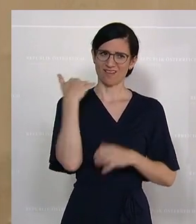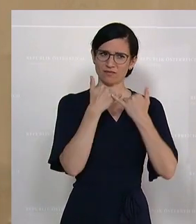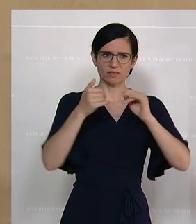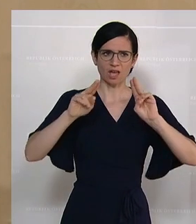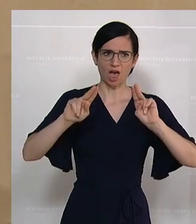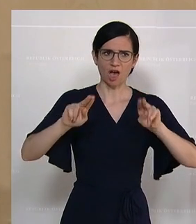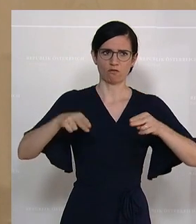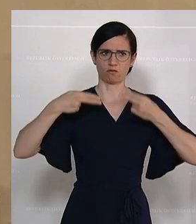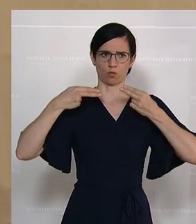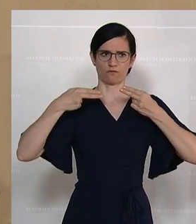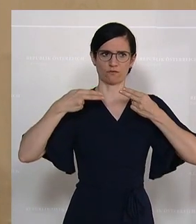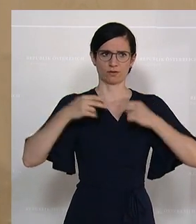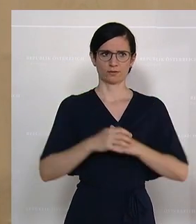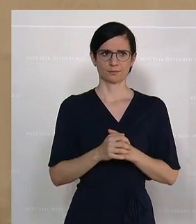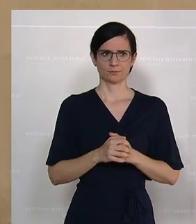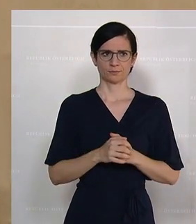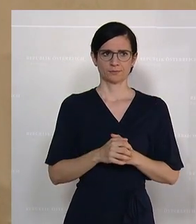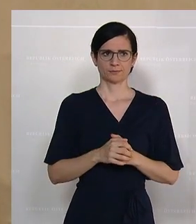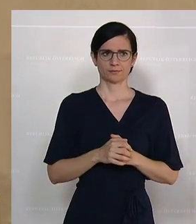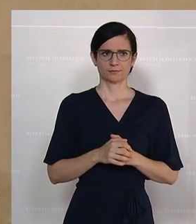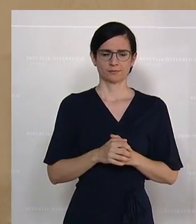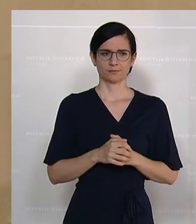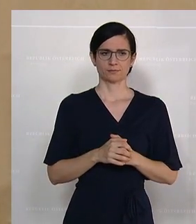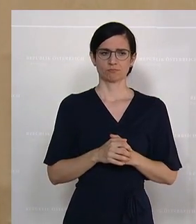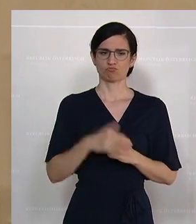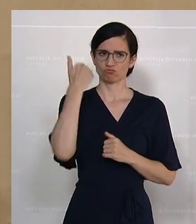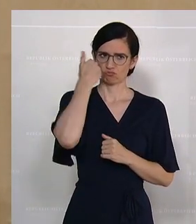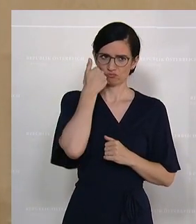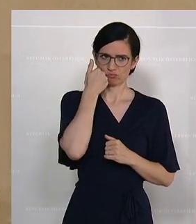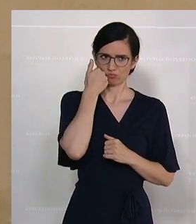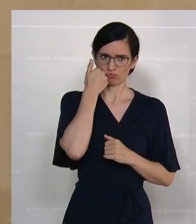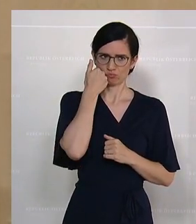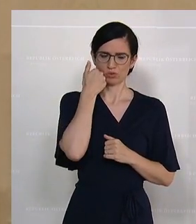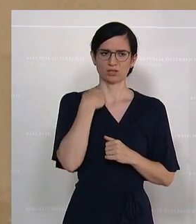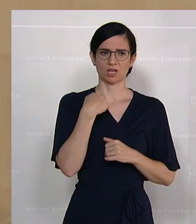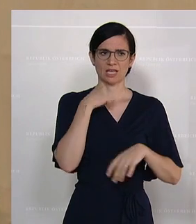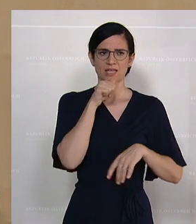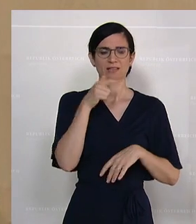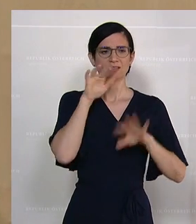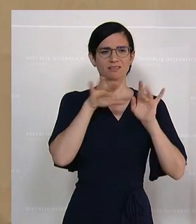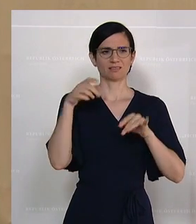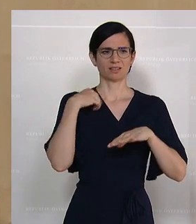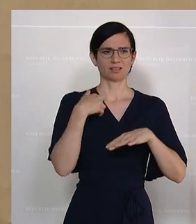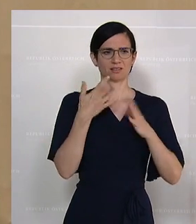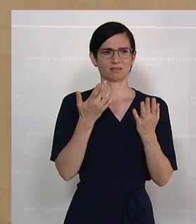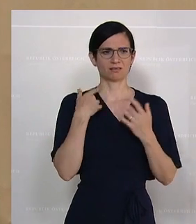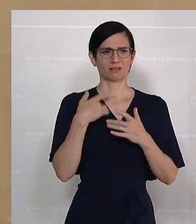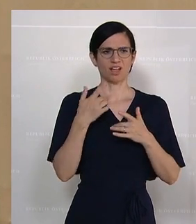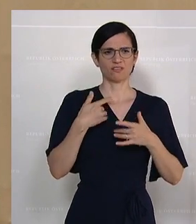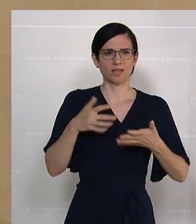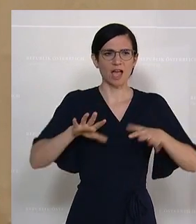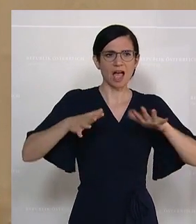einen appell an sie gerichtet in die richtung gehen sie doch nicht her und fahren sie hals über kopf in ein abenteuer